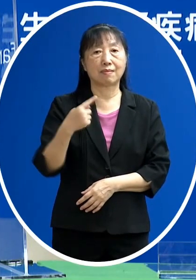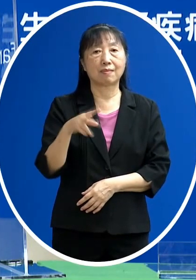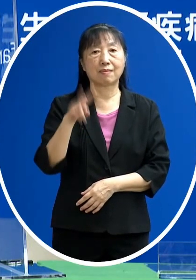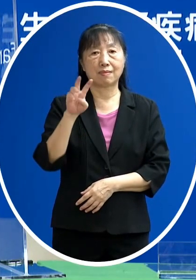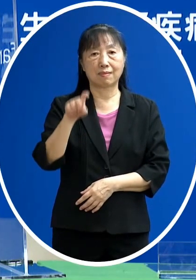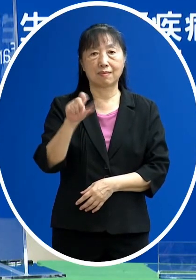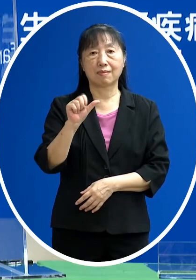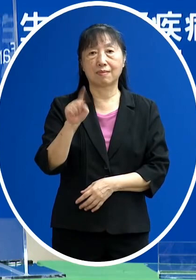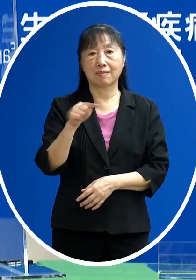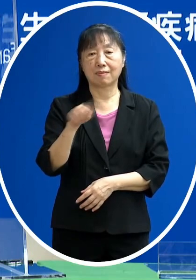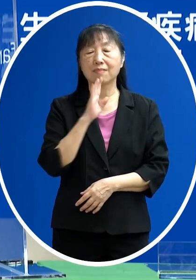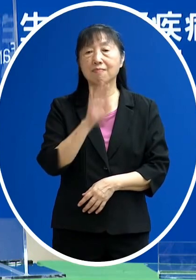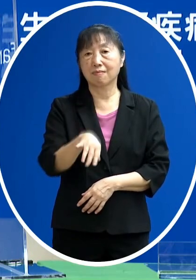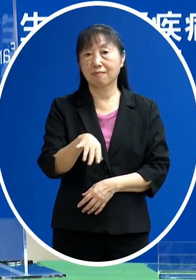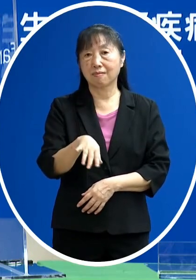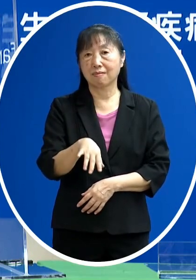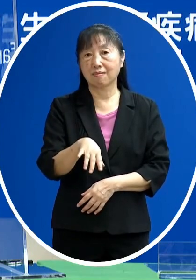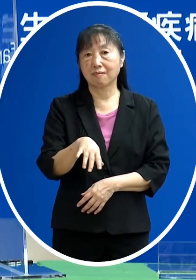外其中有